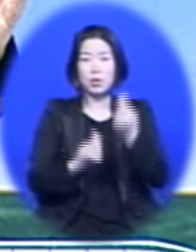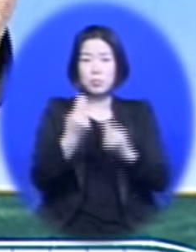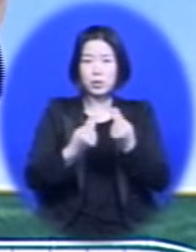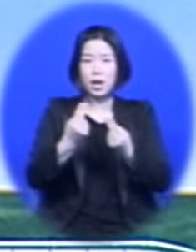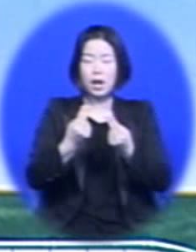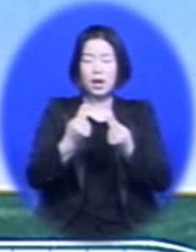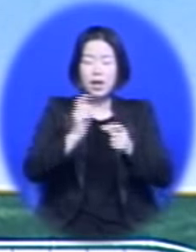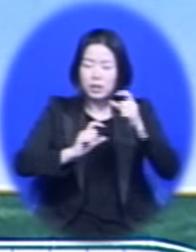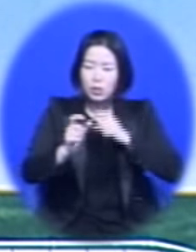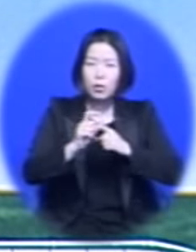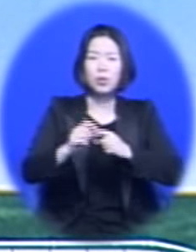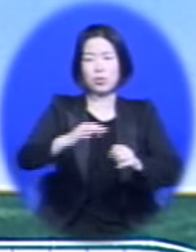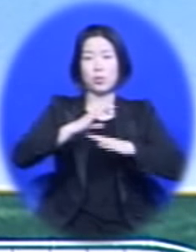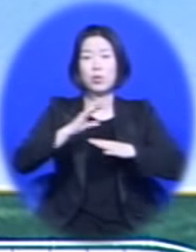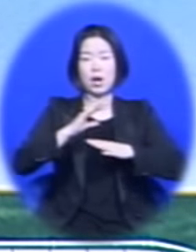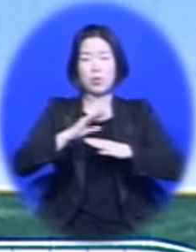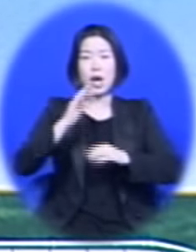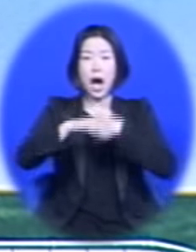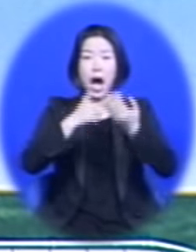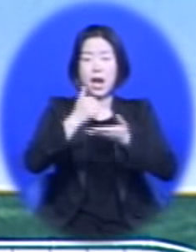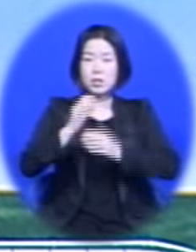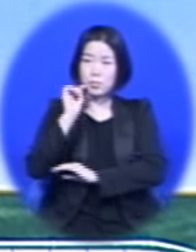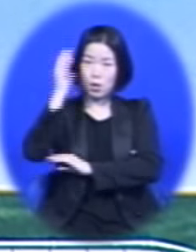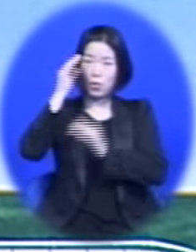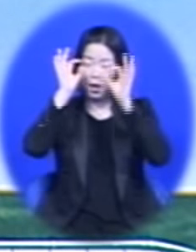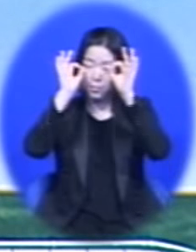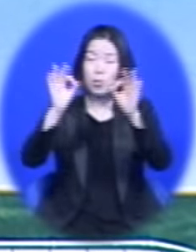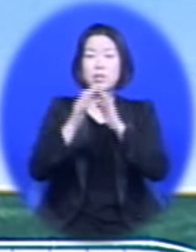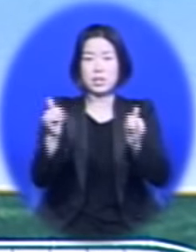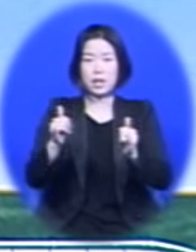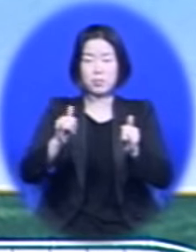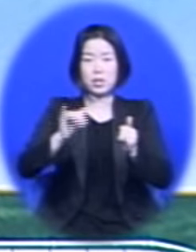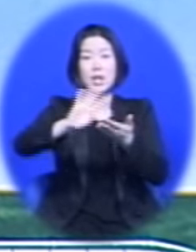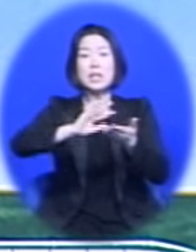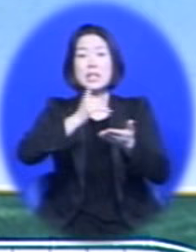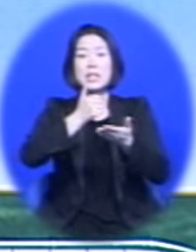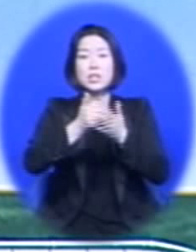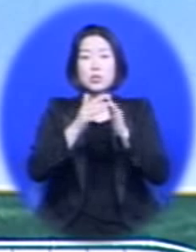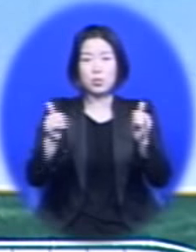놀라운 하나님의 나라의 영광을 본 사람이 그리스도인이죠.